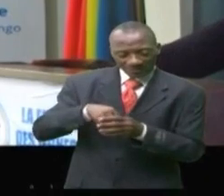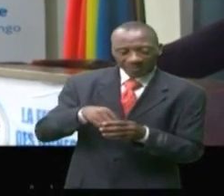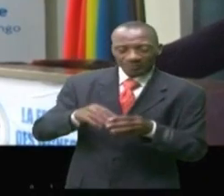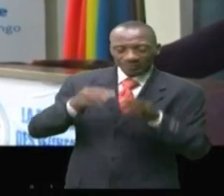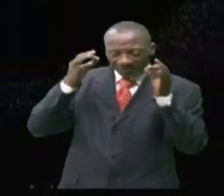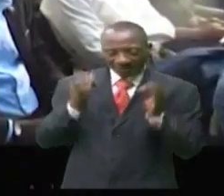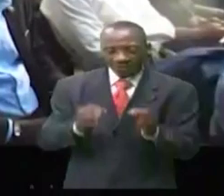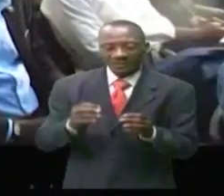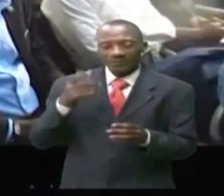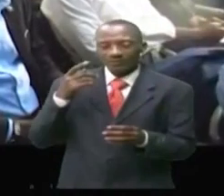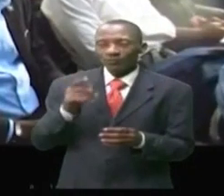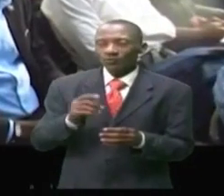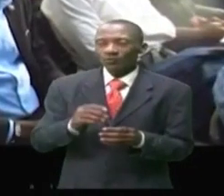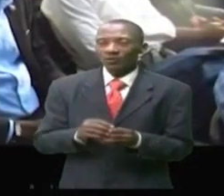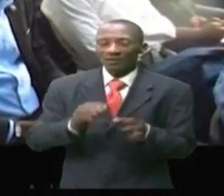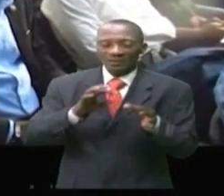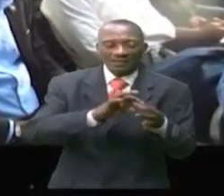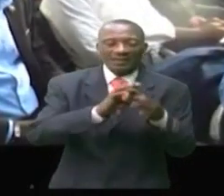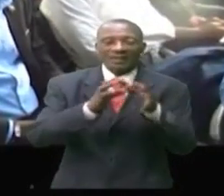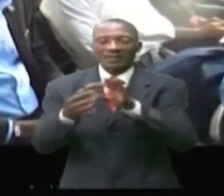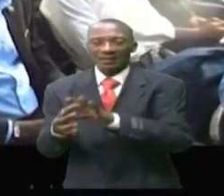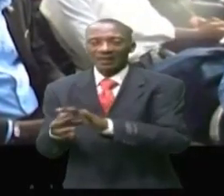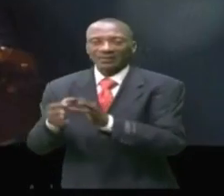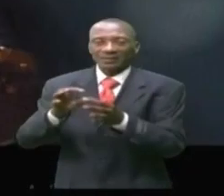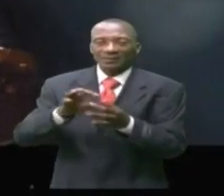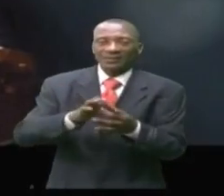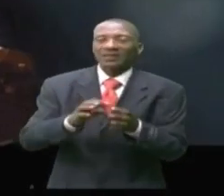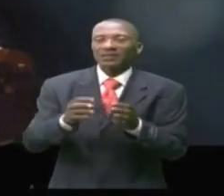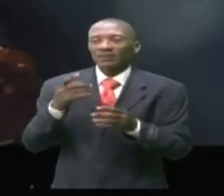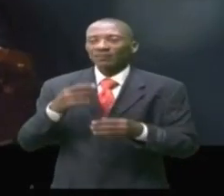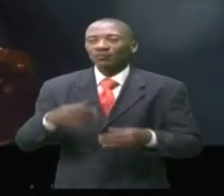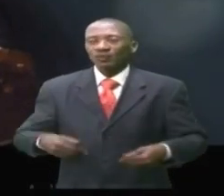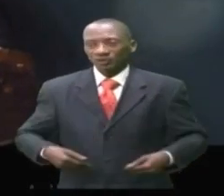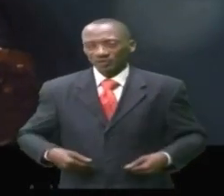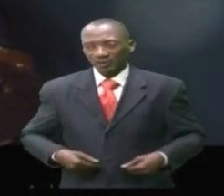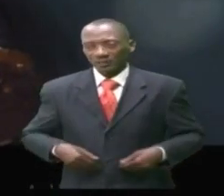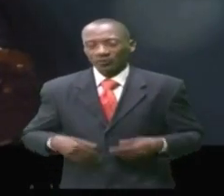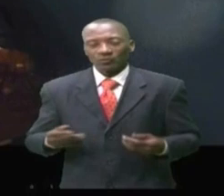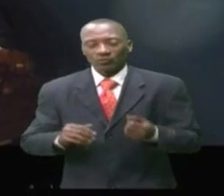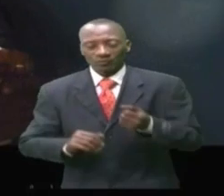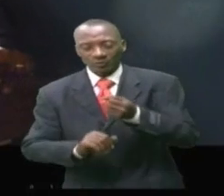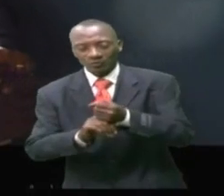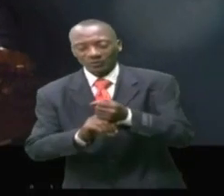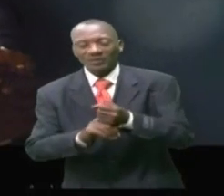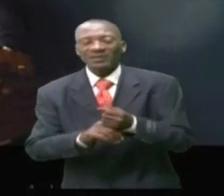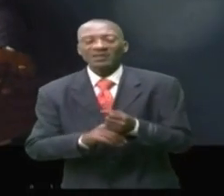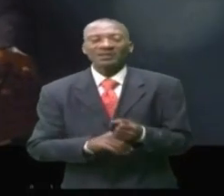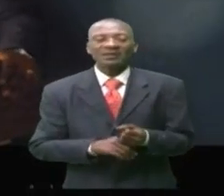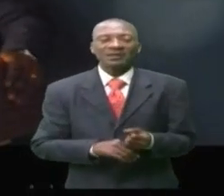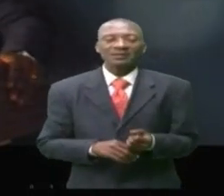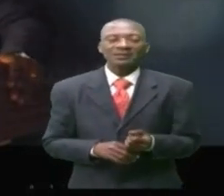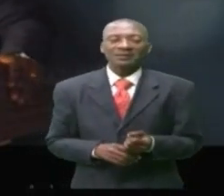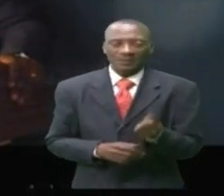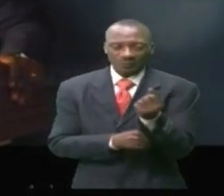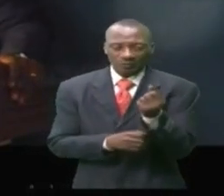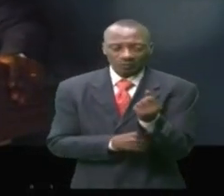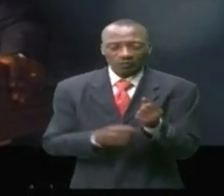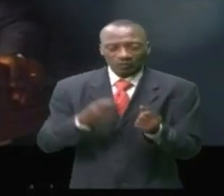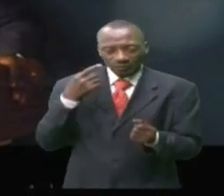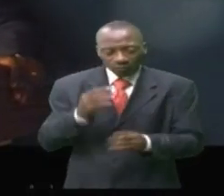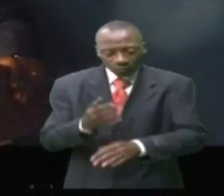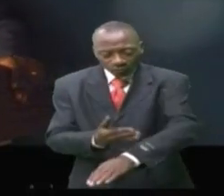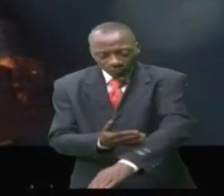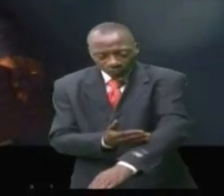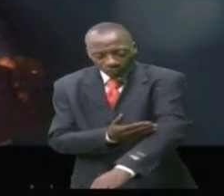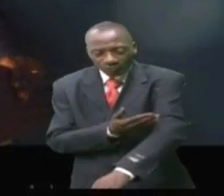la classe moyenne, comme l'a si bien indiqué les coordonnateurs de la FENJEC, Eric Makwala. La Fédération nationale de jeunes entrepreneurs